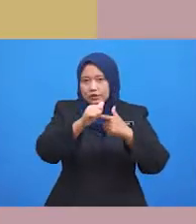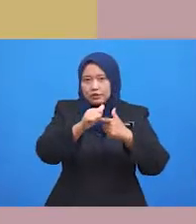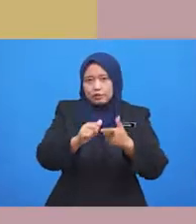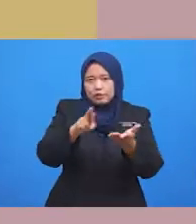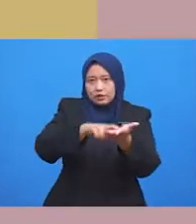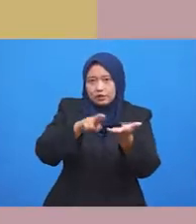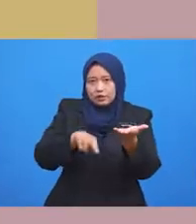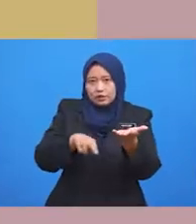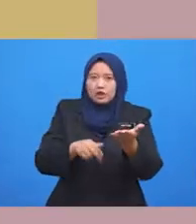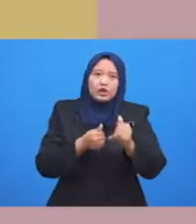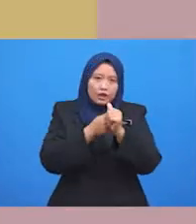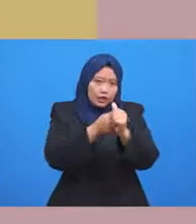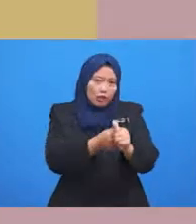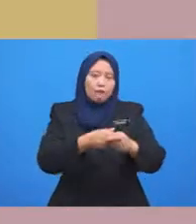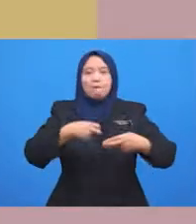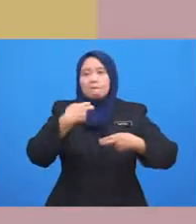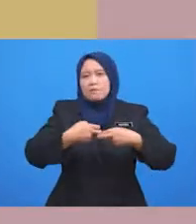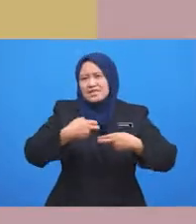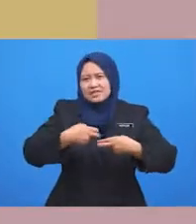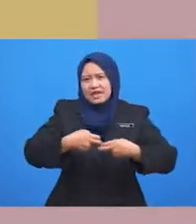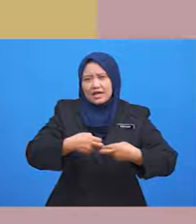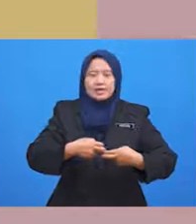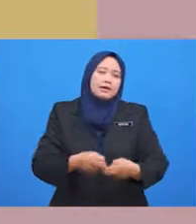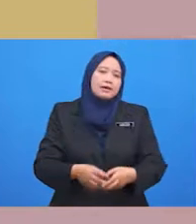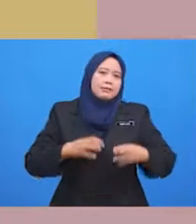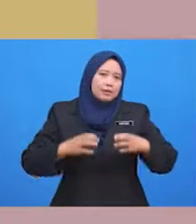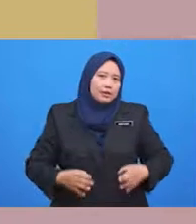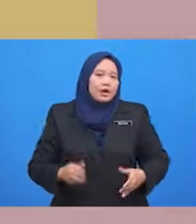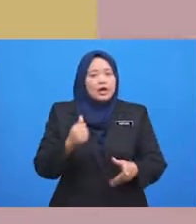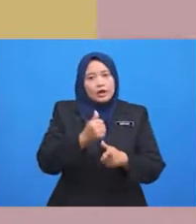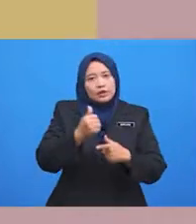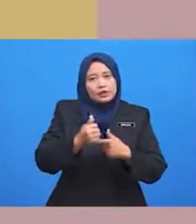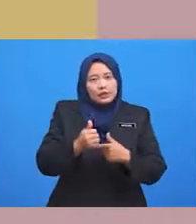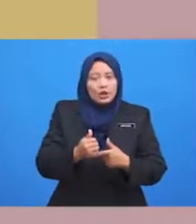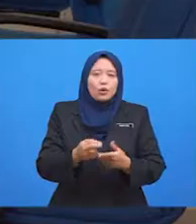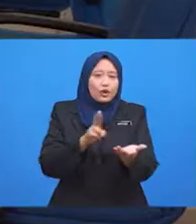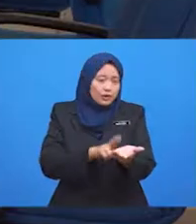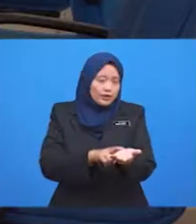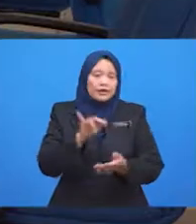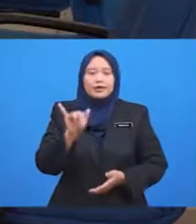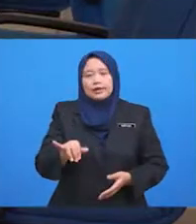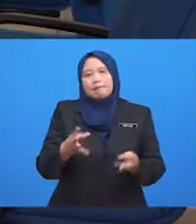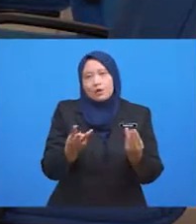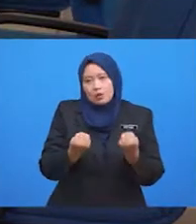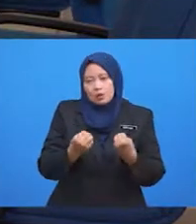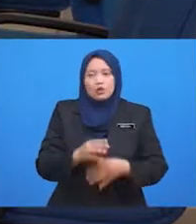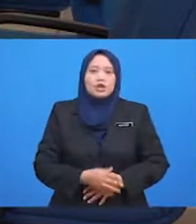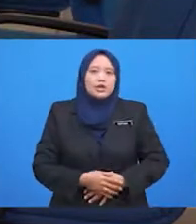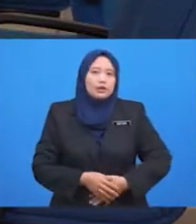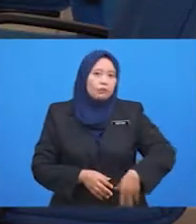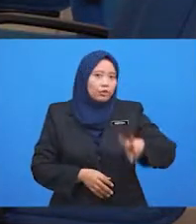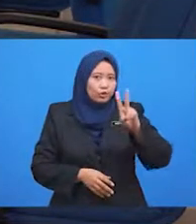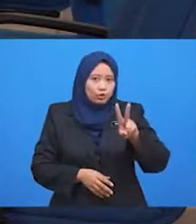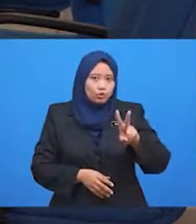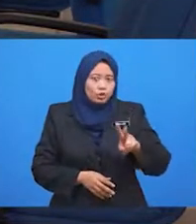kepada masalah dan keperluan pelanggan atau rawatan yang diingini. Gelombang yang kedua iaitu